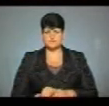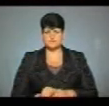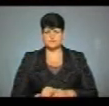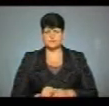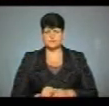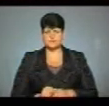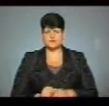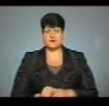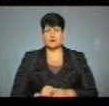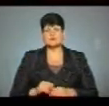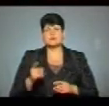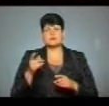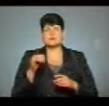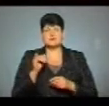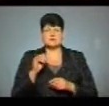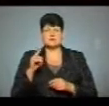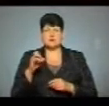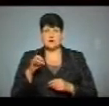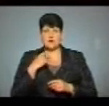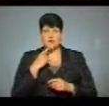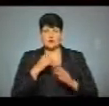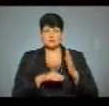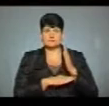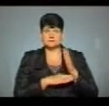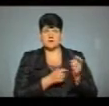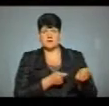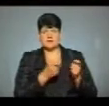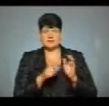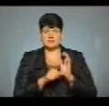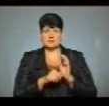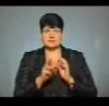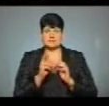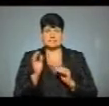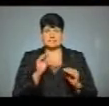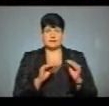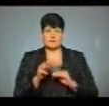Сторож лемківської ватри Ігор Ванзеляк каже, дров на ватру привезли 6 метрів.